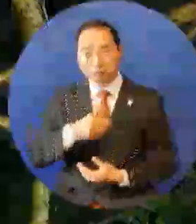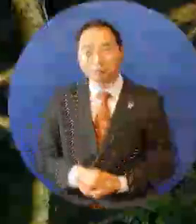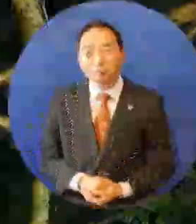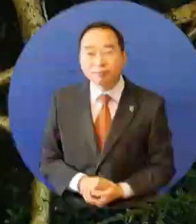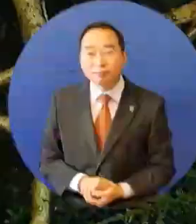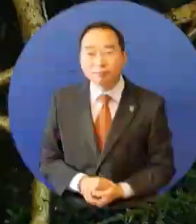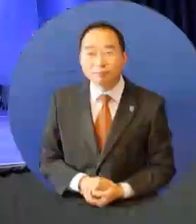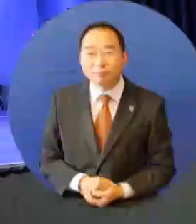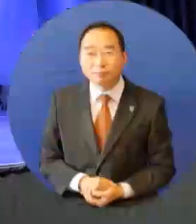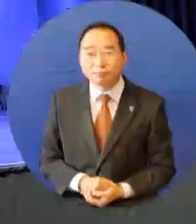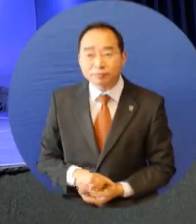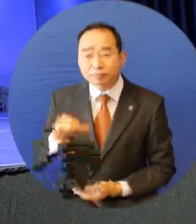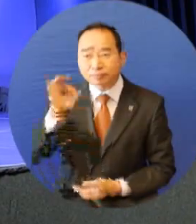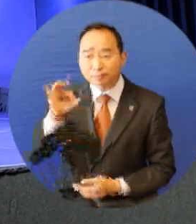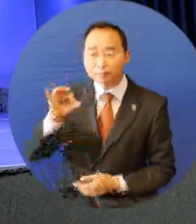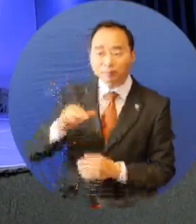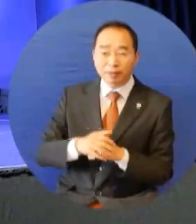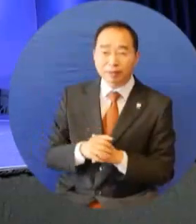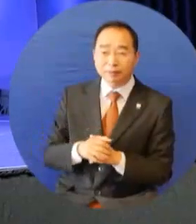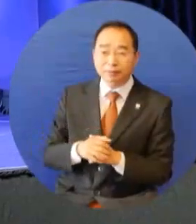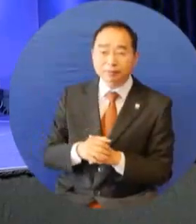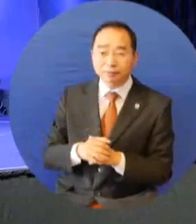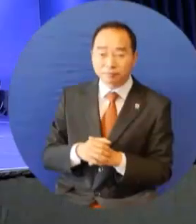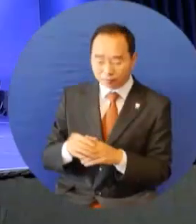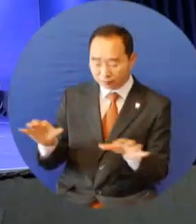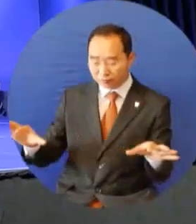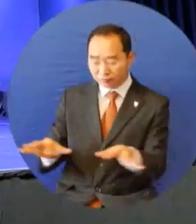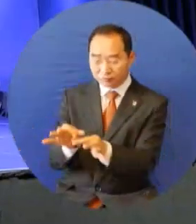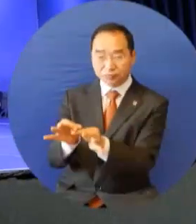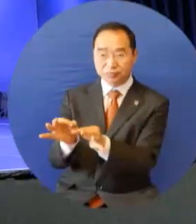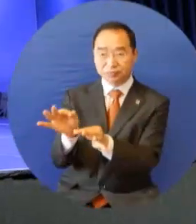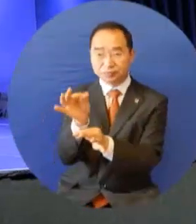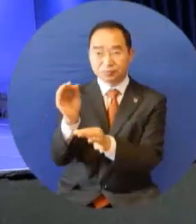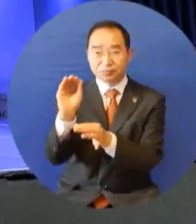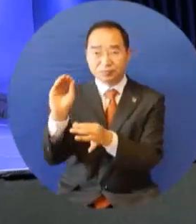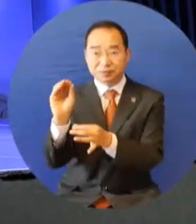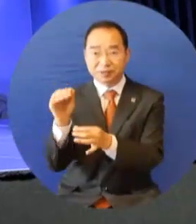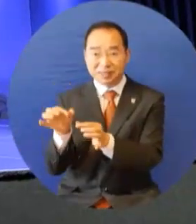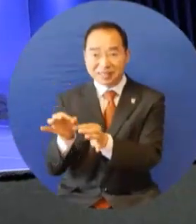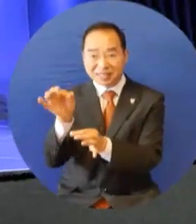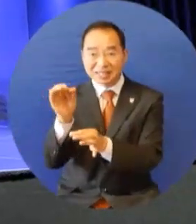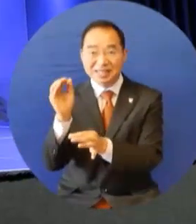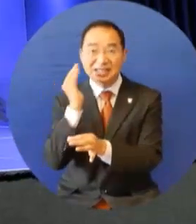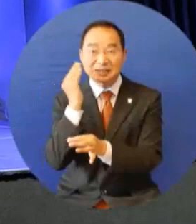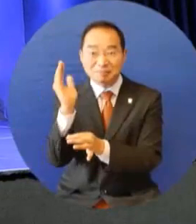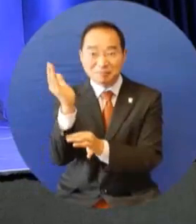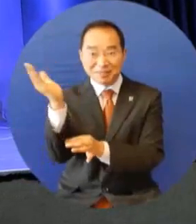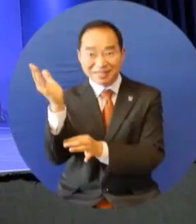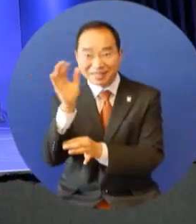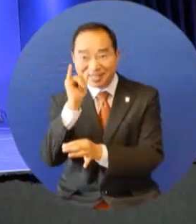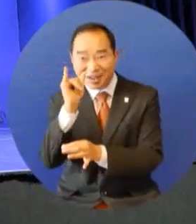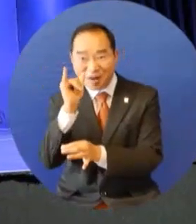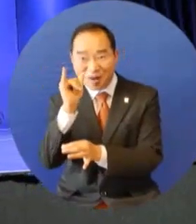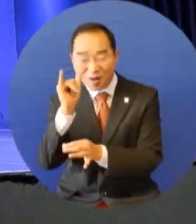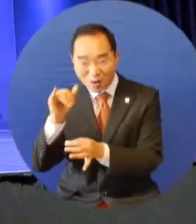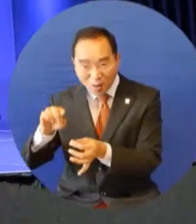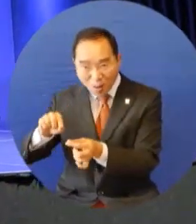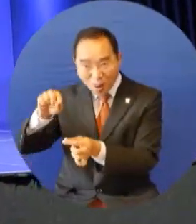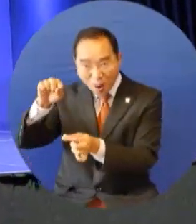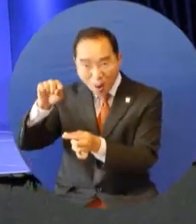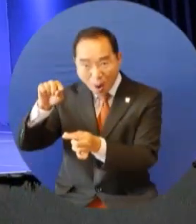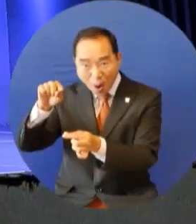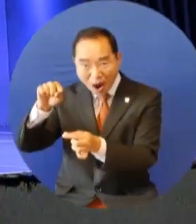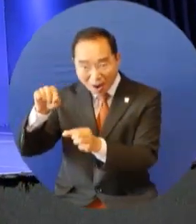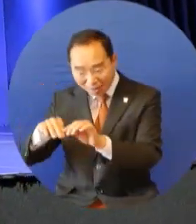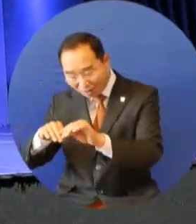하나가 자라기 위해서 위에 햇볕을 보는 잎이 또 가지가 하나 자랍니다. 요게 뿌리가 가지가